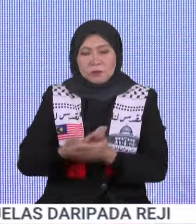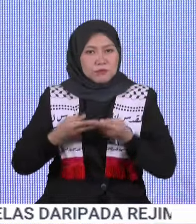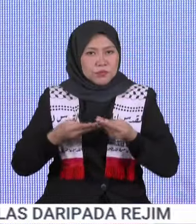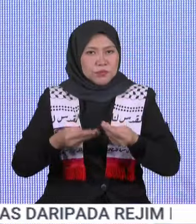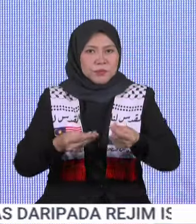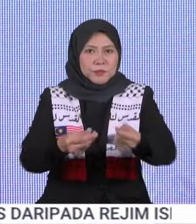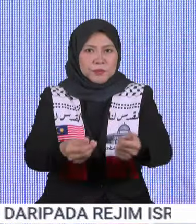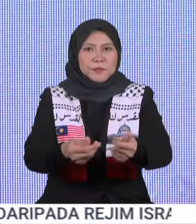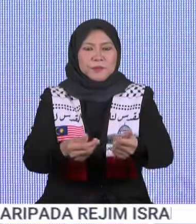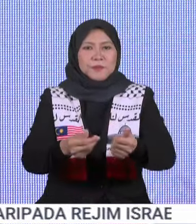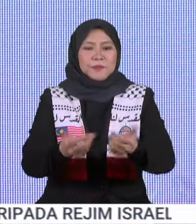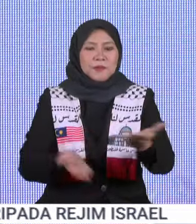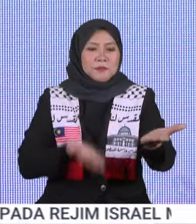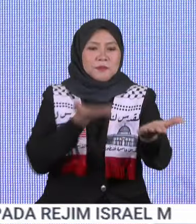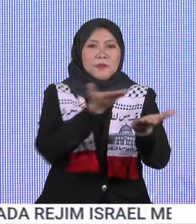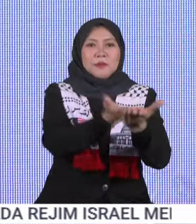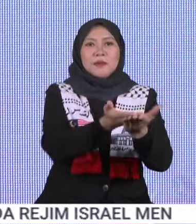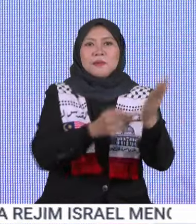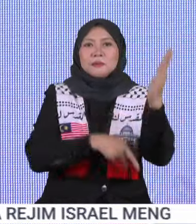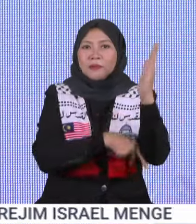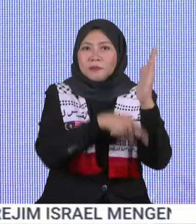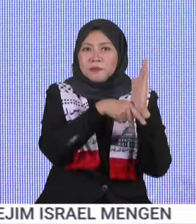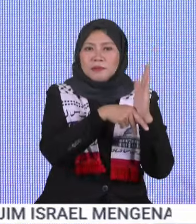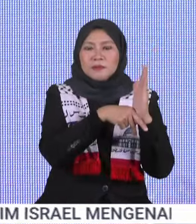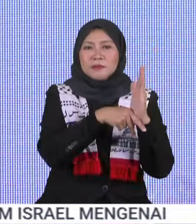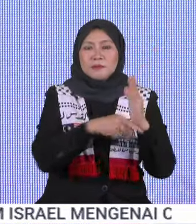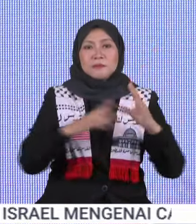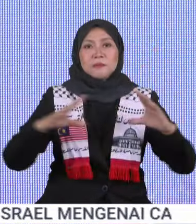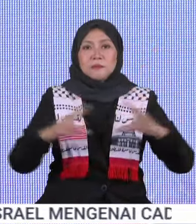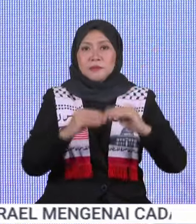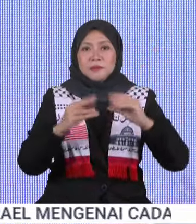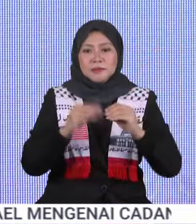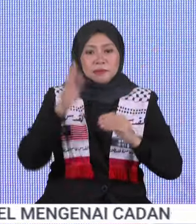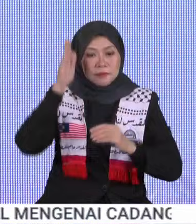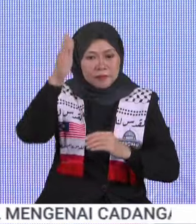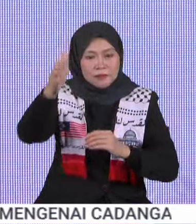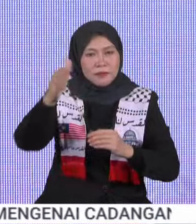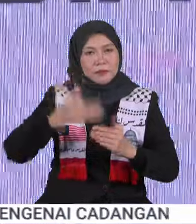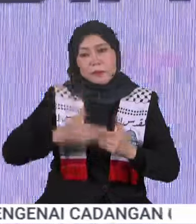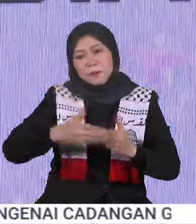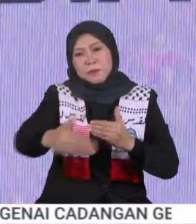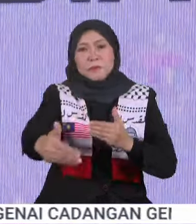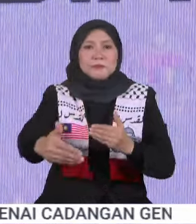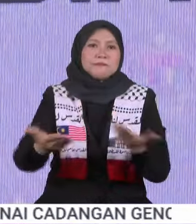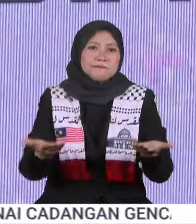lancar, dibawa ke Parlimen sama ada dalam sidang yang akan datang ataupun selepas itu.